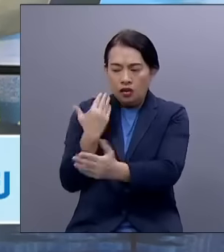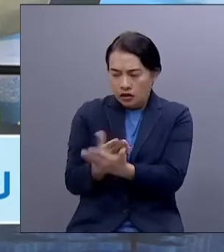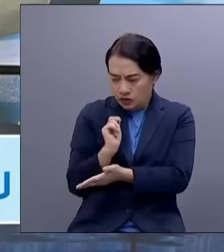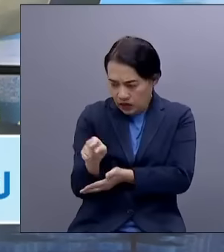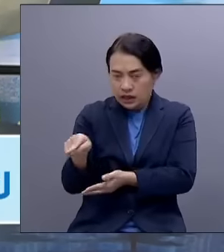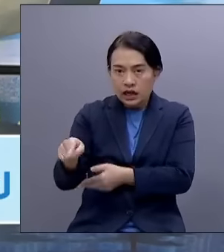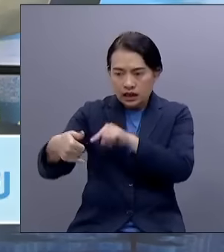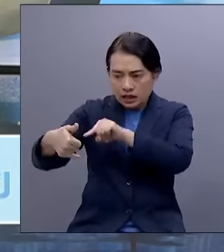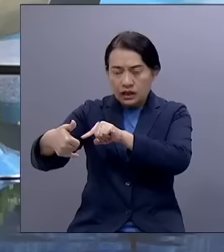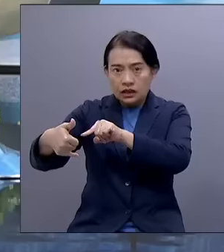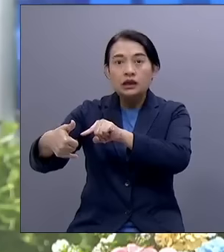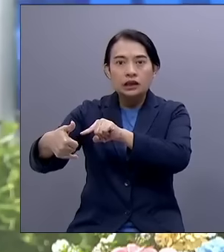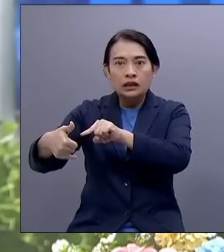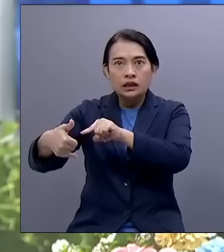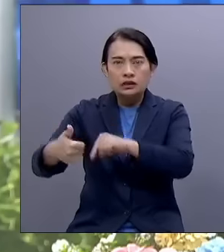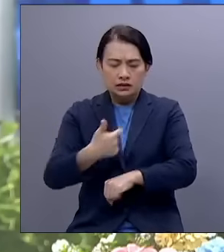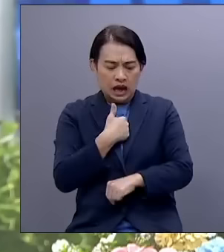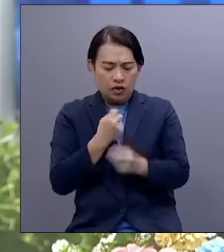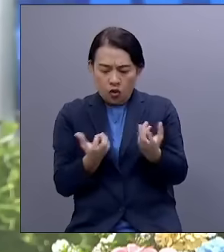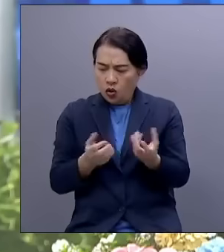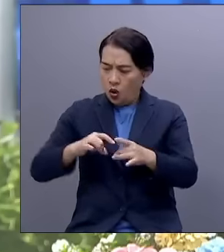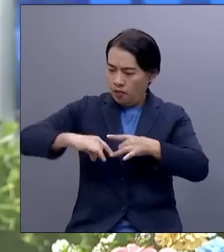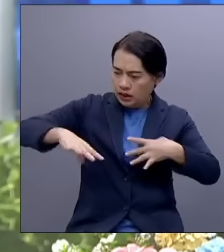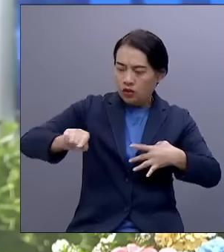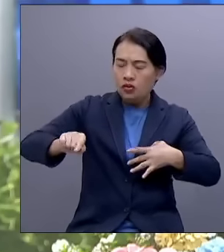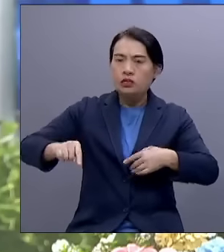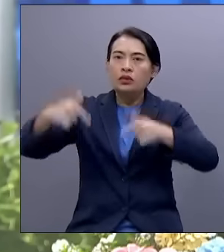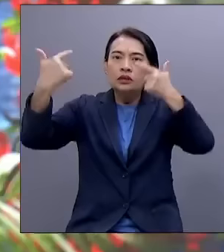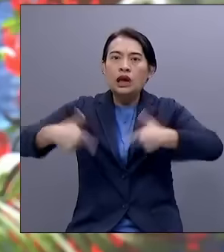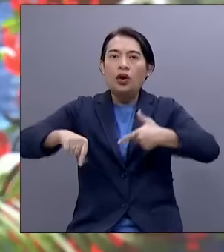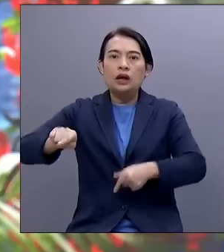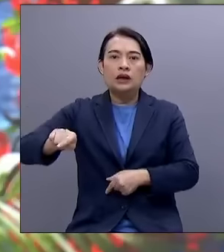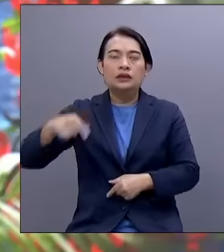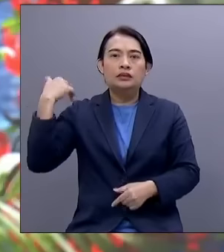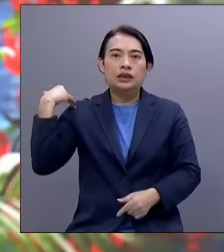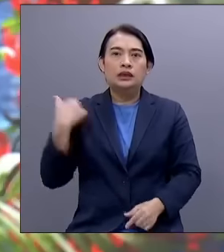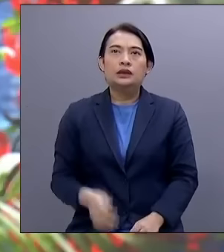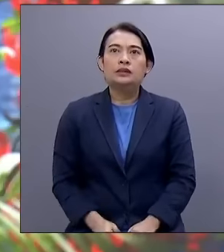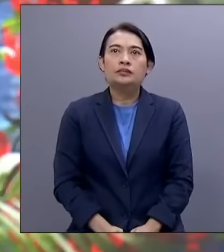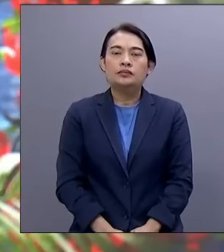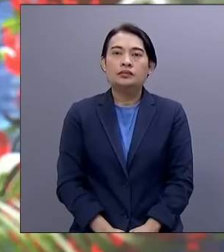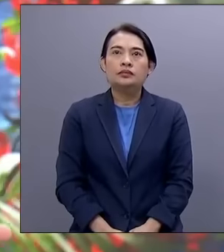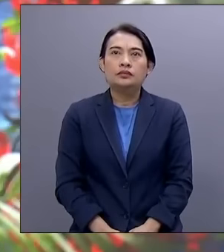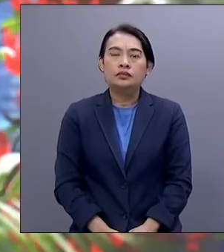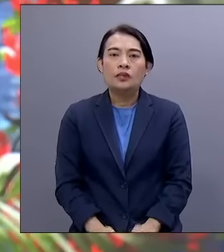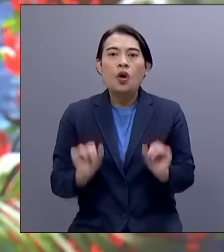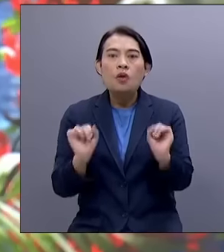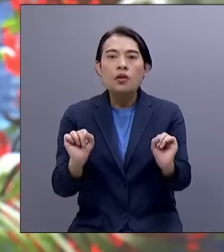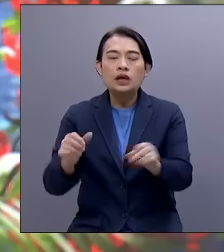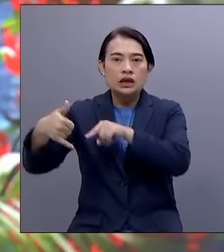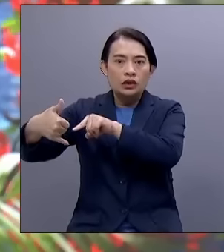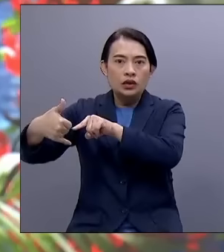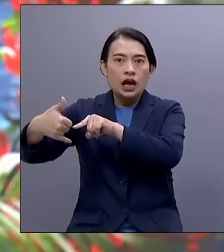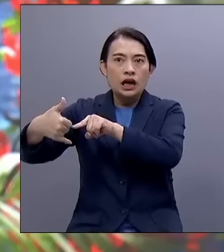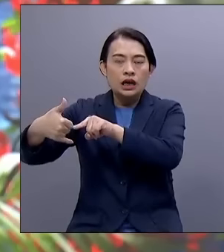เงินปลายทางแบบนี้แต่เ้าขหมันไม่ตรงปก่ะน้องมันก็เกิดการทะเลาะกันจริงๆต้องบอกอย่างงี้ครับผู้ส่งเนี่ยในในภาษากฎหมายเนี่ยเเรียกว่า